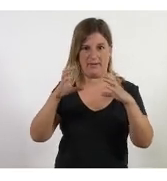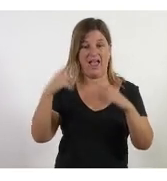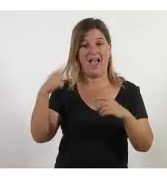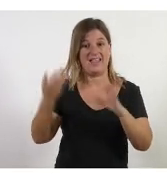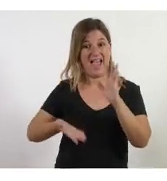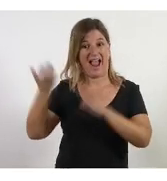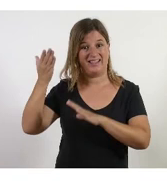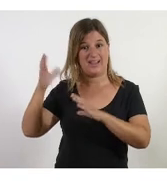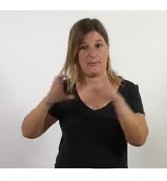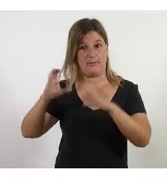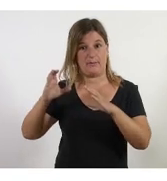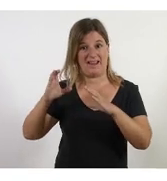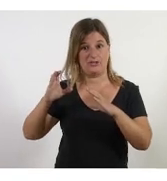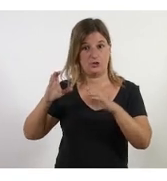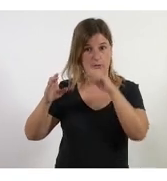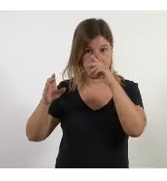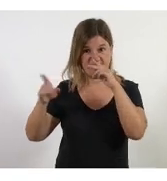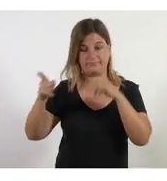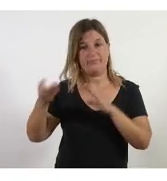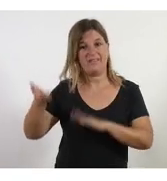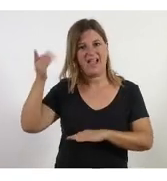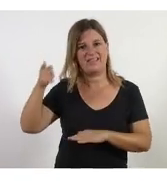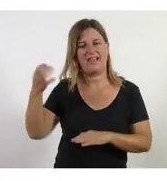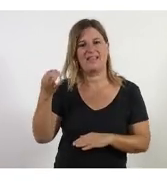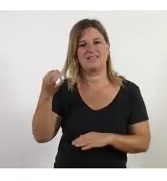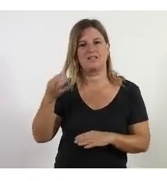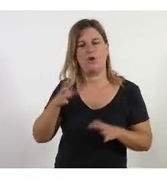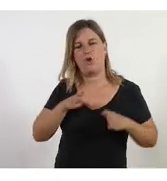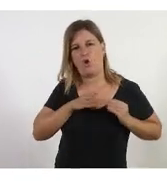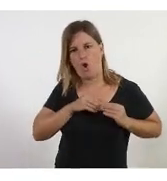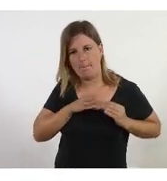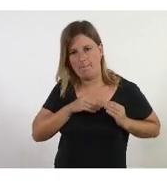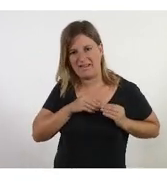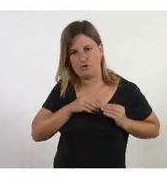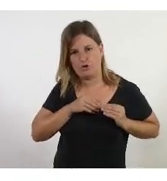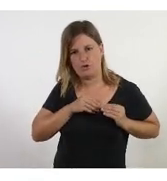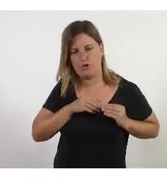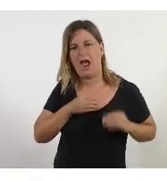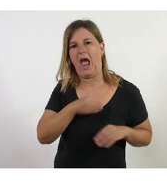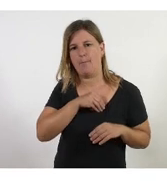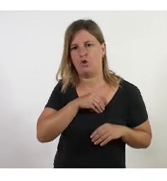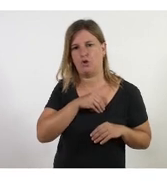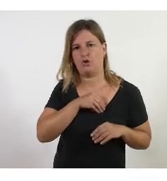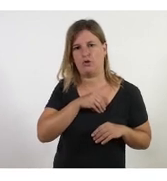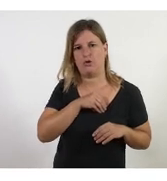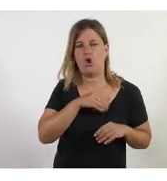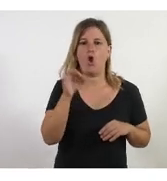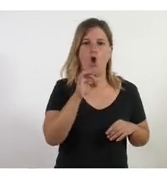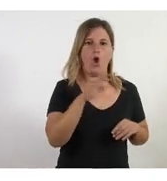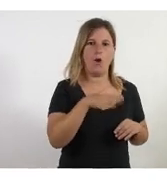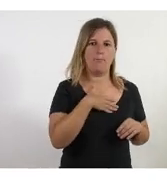vibració alta, a l'extrem, quins sentiments hi ha? La compassió i l'amor. O podem vibrar